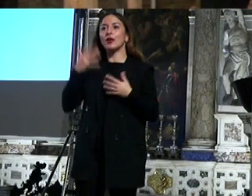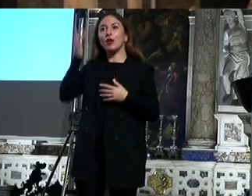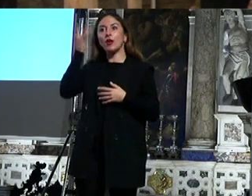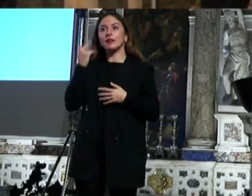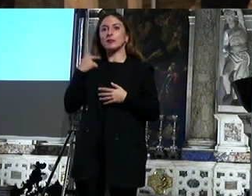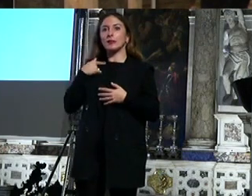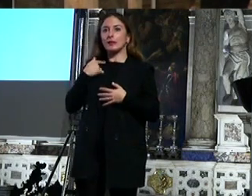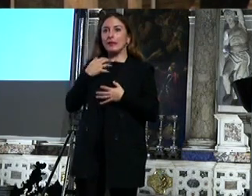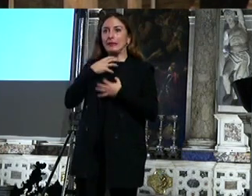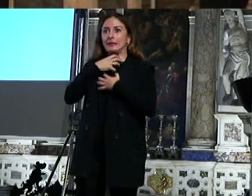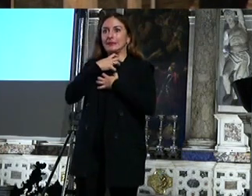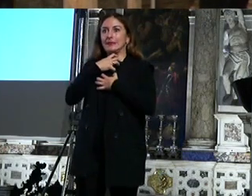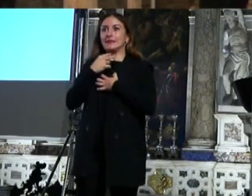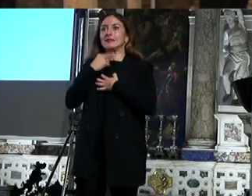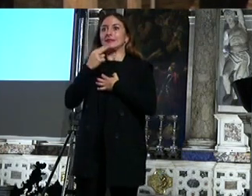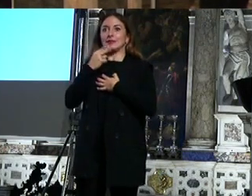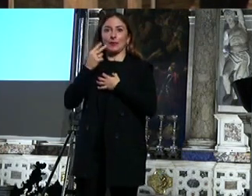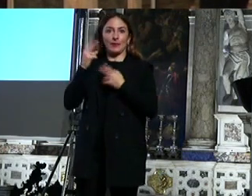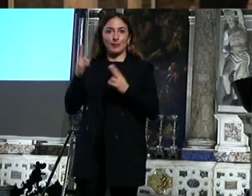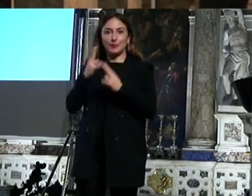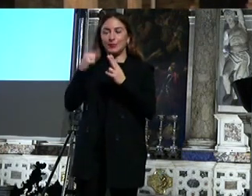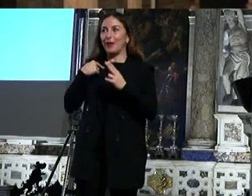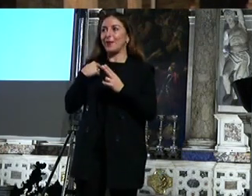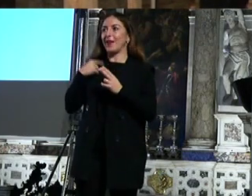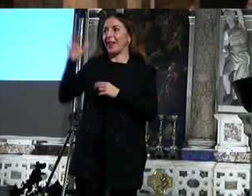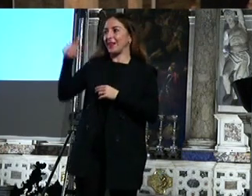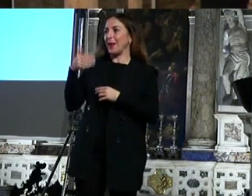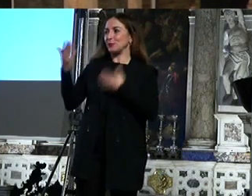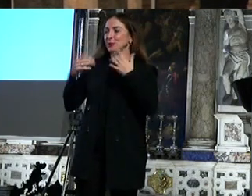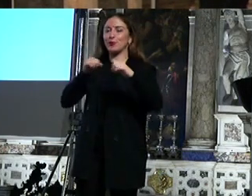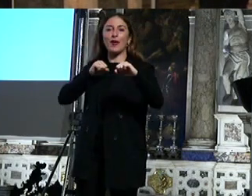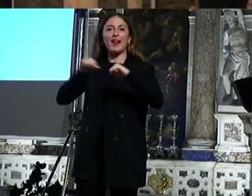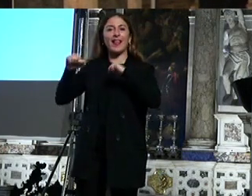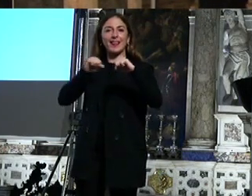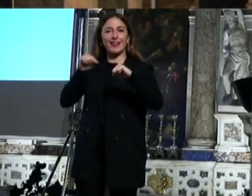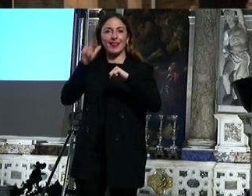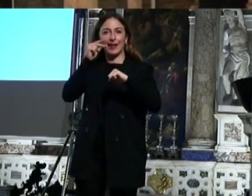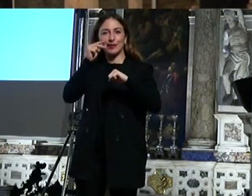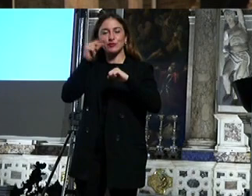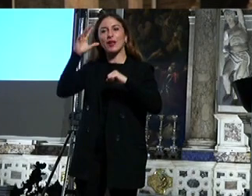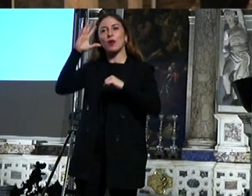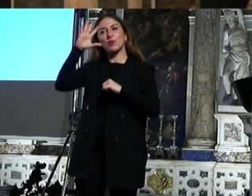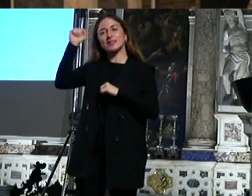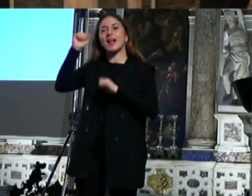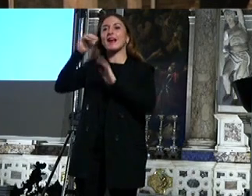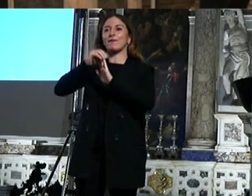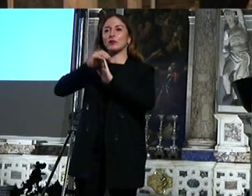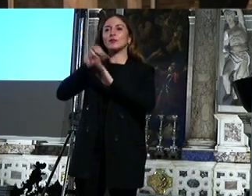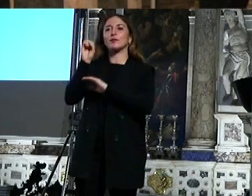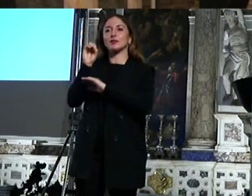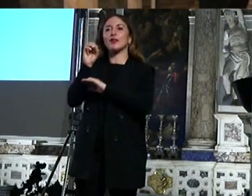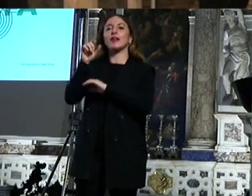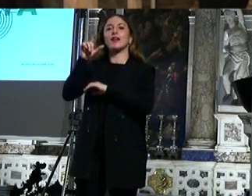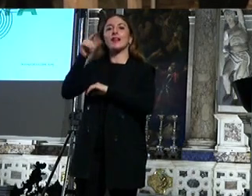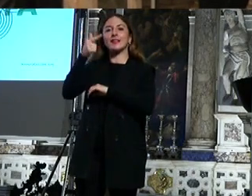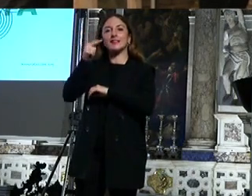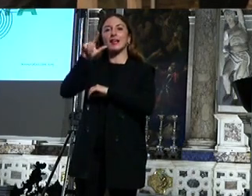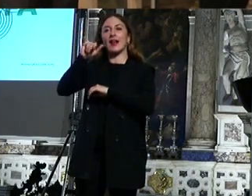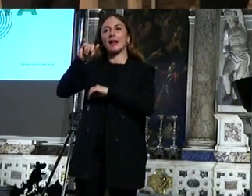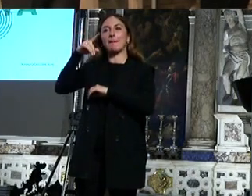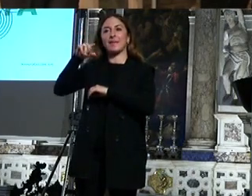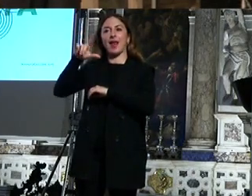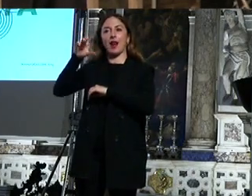soffocarmi la voce, chiamo immediatamente a soccorrermi la rettrice dell'Università Ca' Foscari, professoressa Tiziana Lipiello, per i